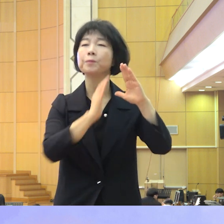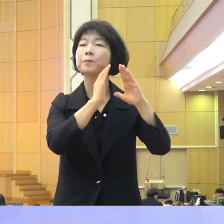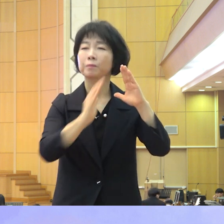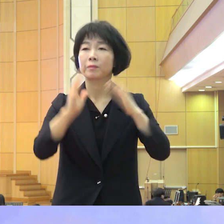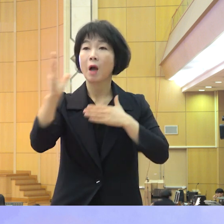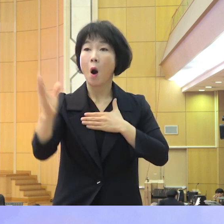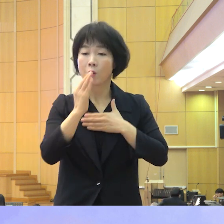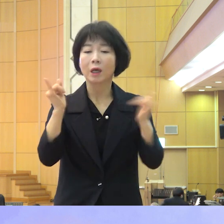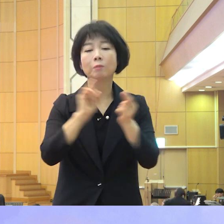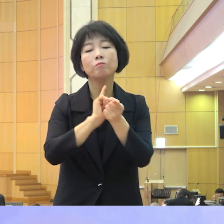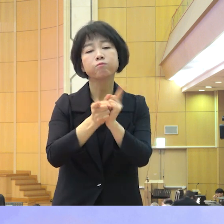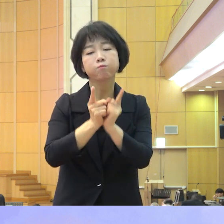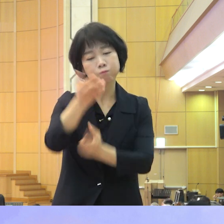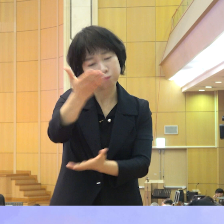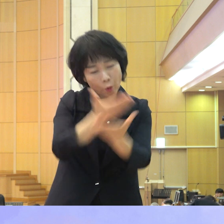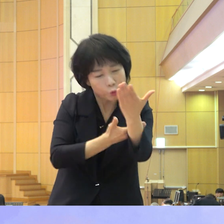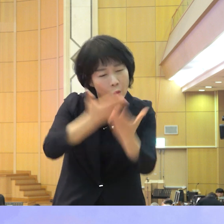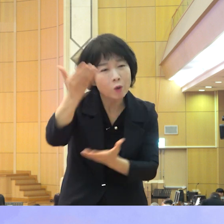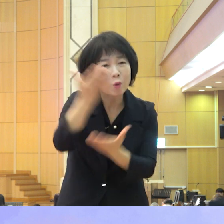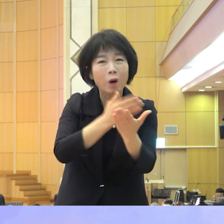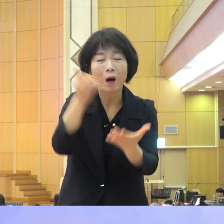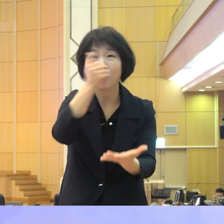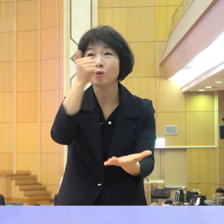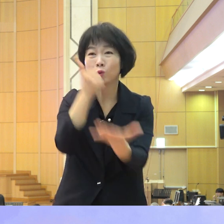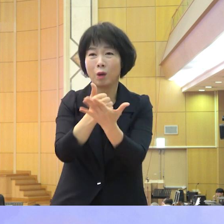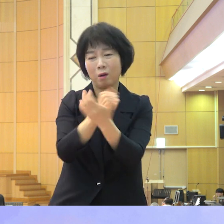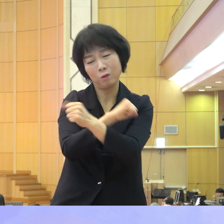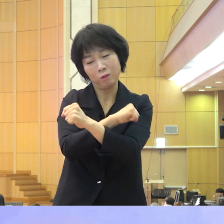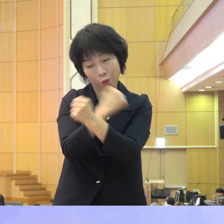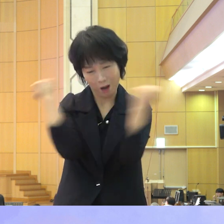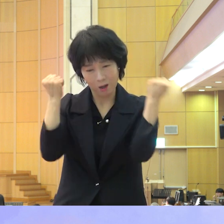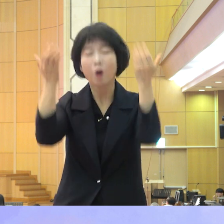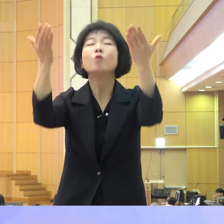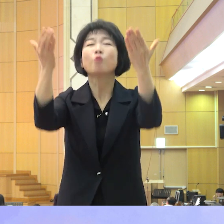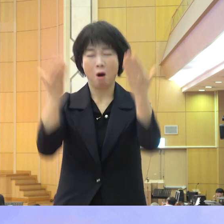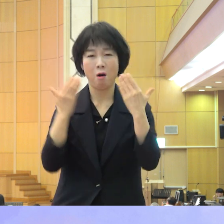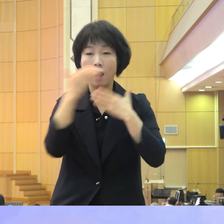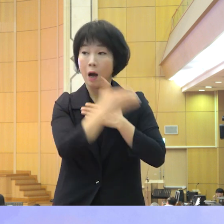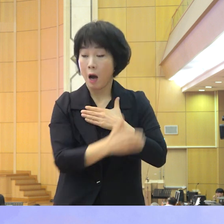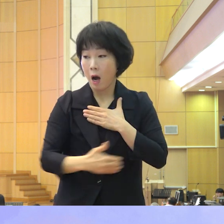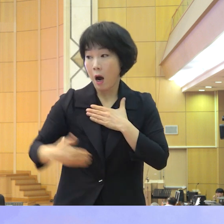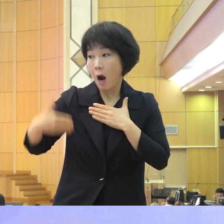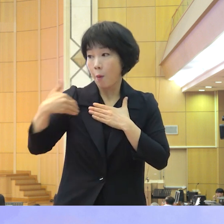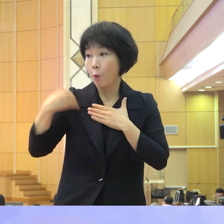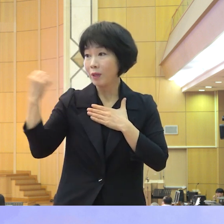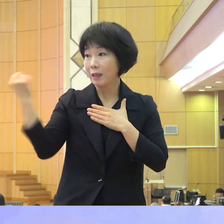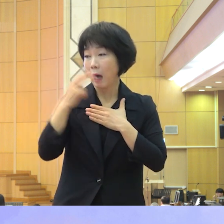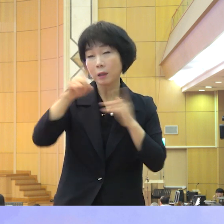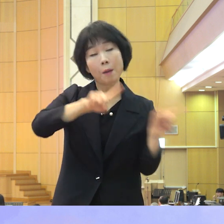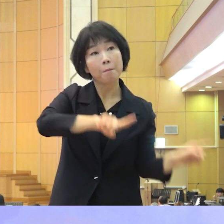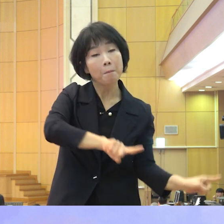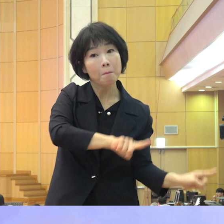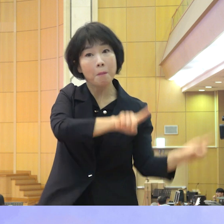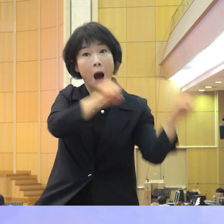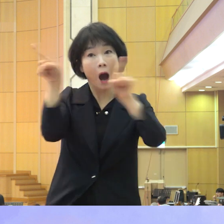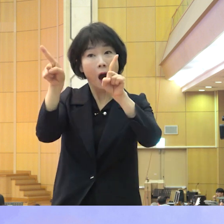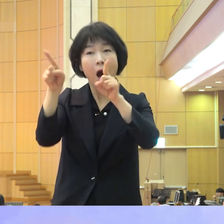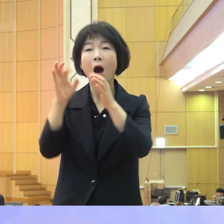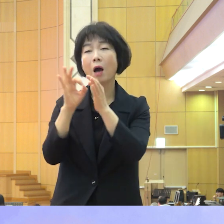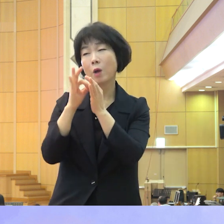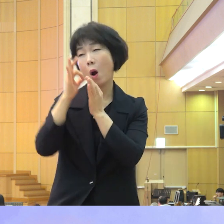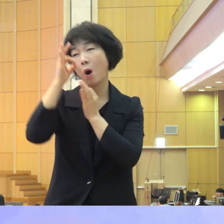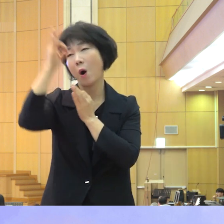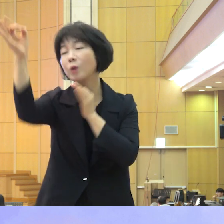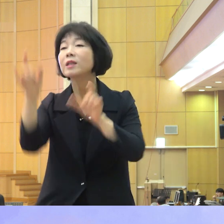거룩한 공예와 성도가 서로 교통하는 것과 죄를 사하여 주시는 것과 몸이 다시 사는